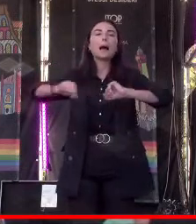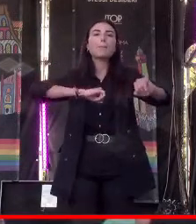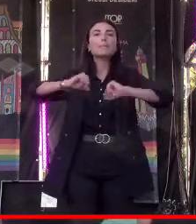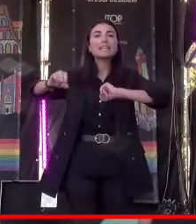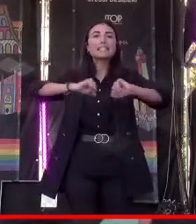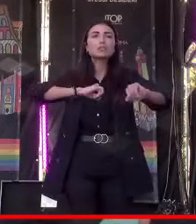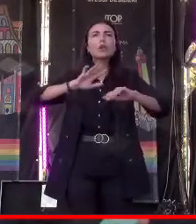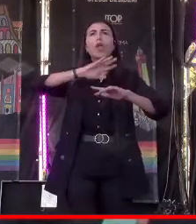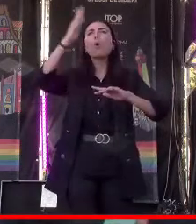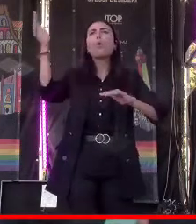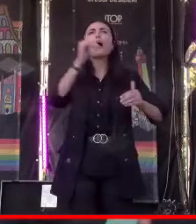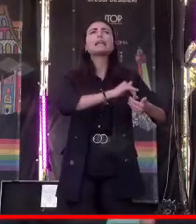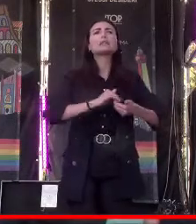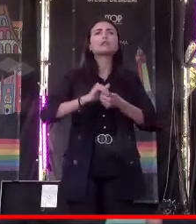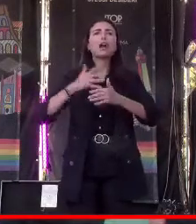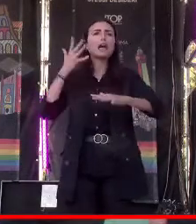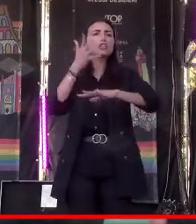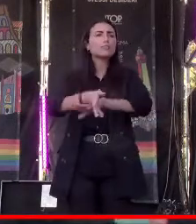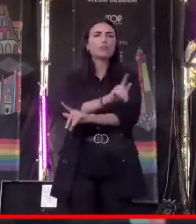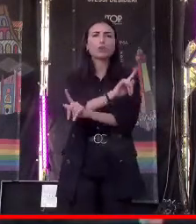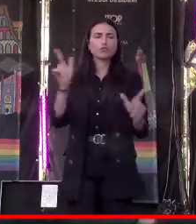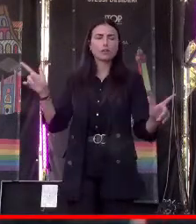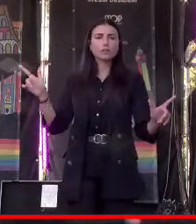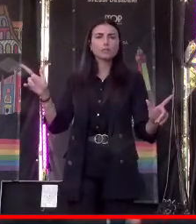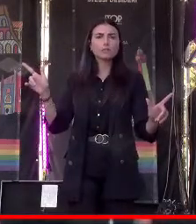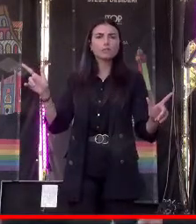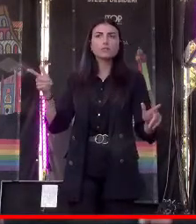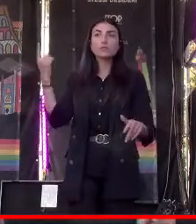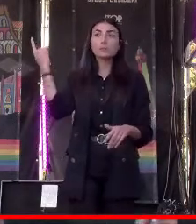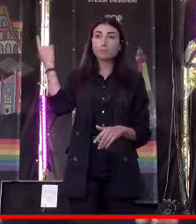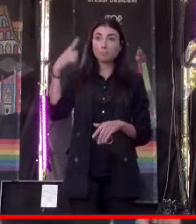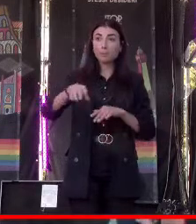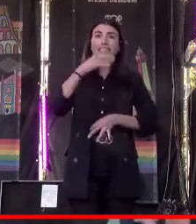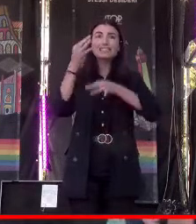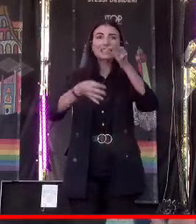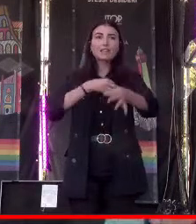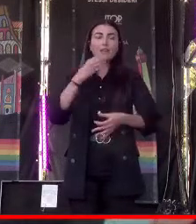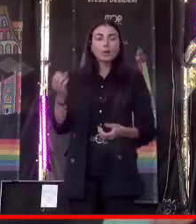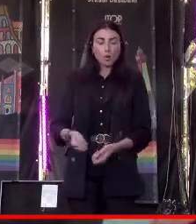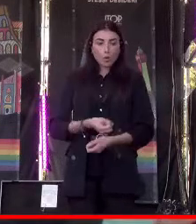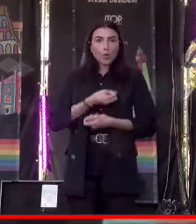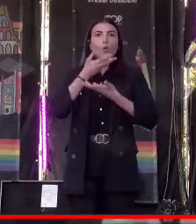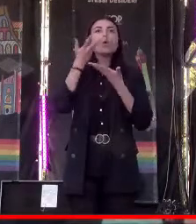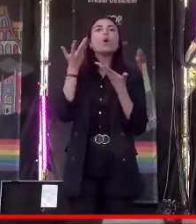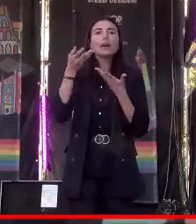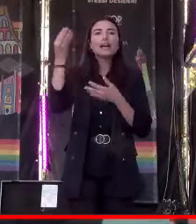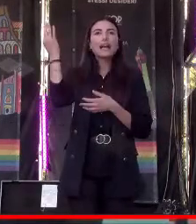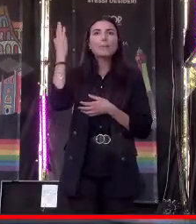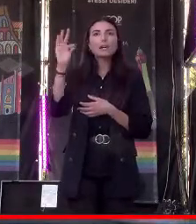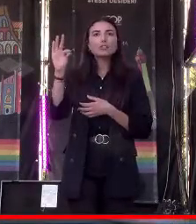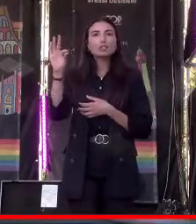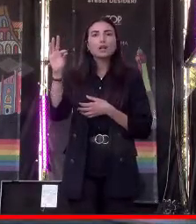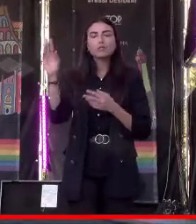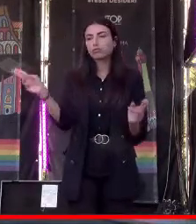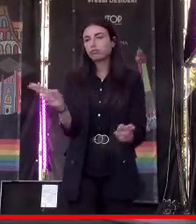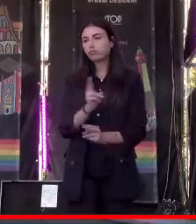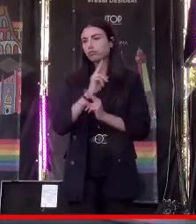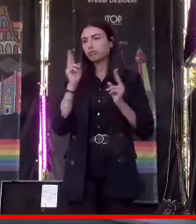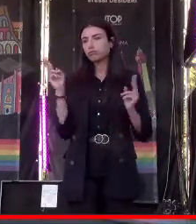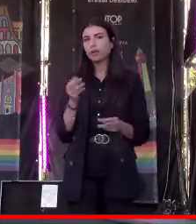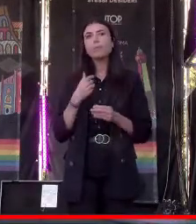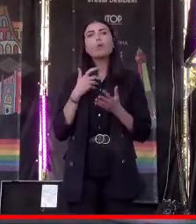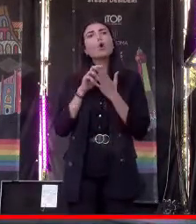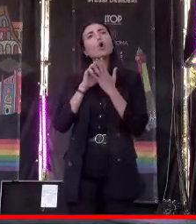o di altre società sono completamente inaccessibili. E questo non gli consente di esprimere neanche le proprie capacità e di dare anche un contributo alla società per